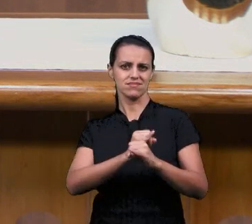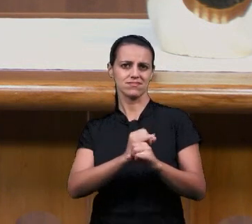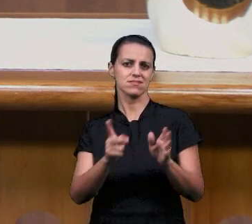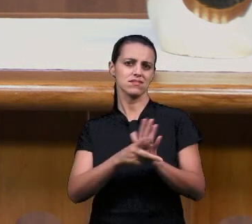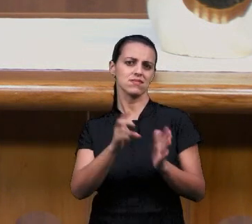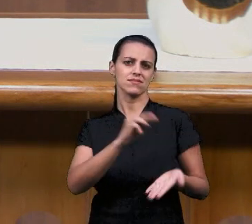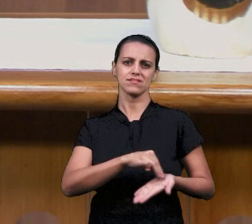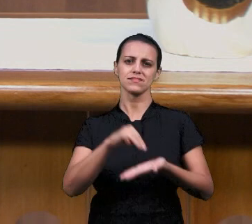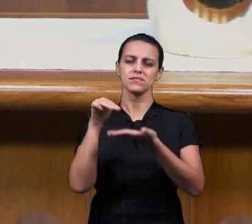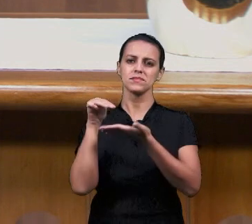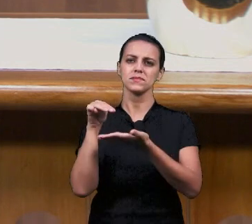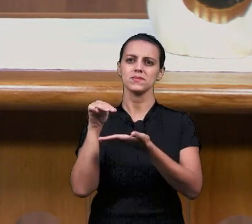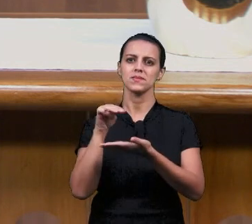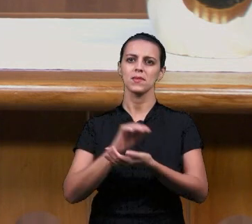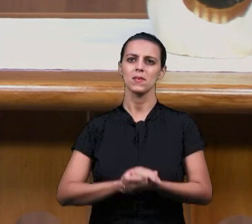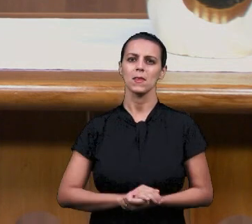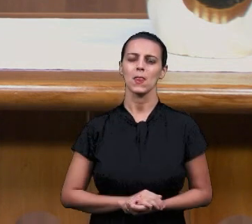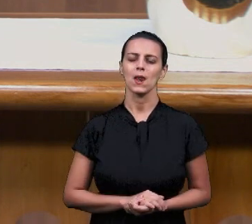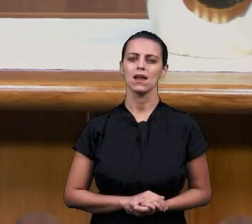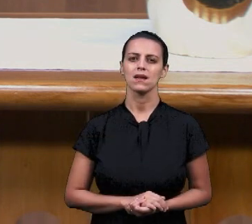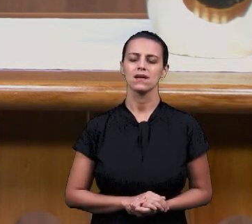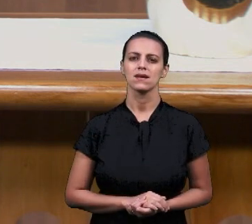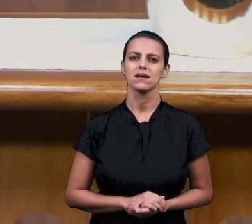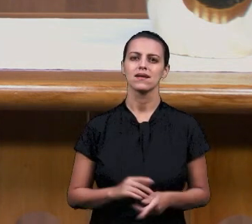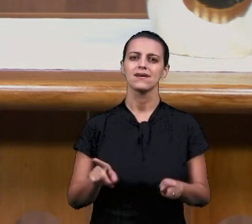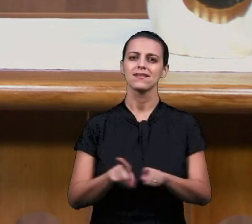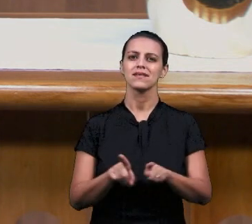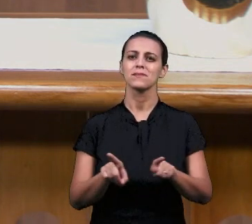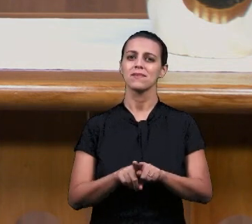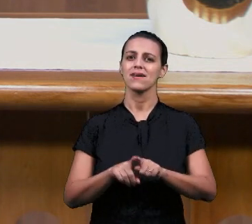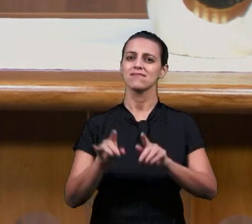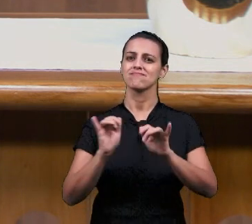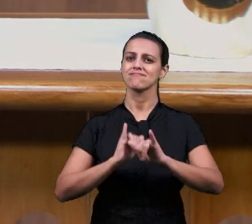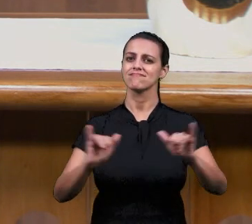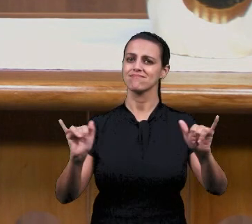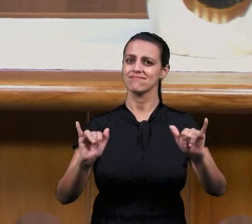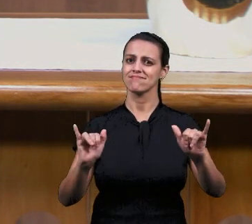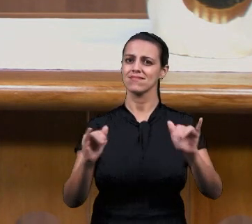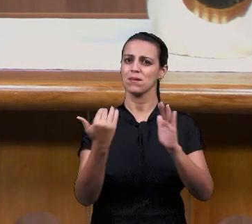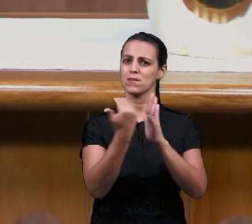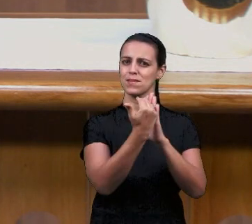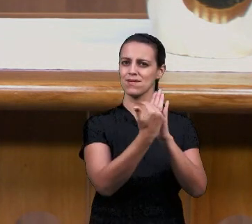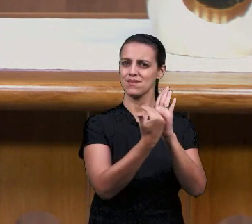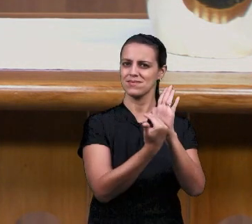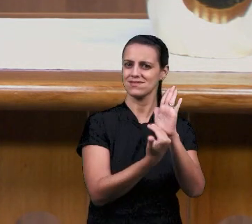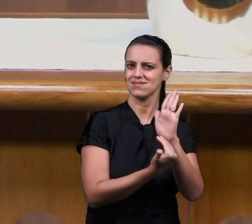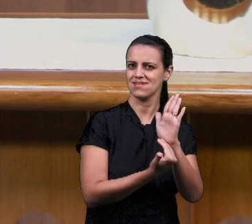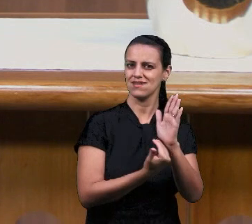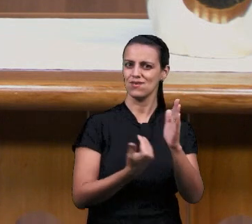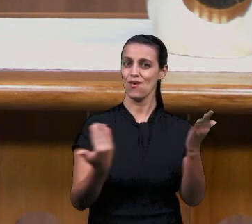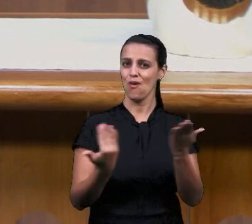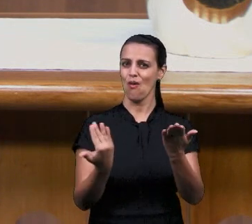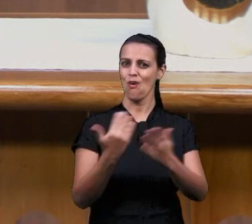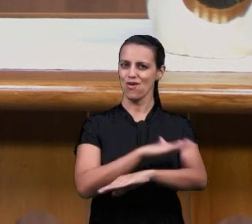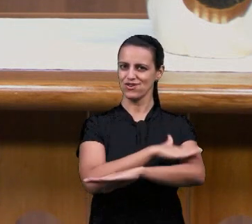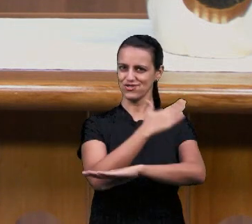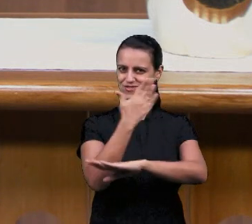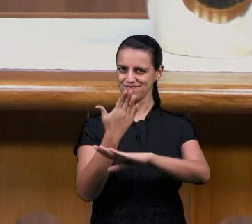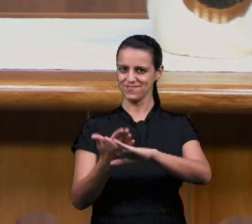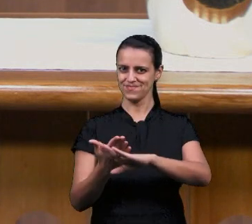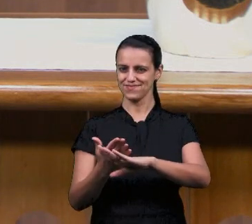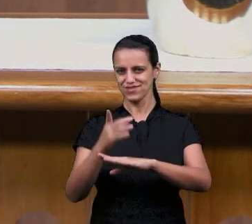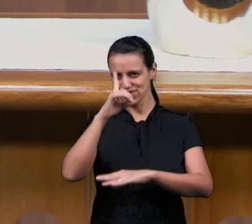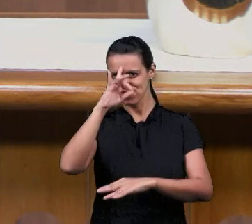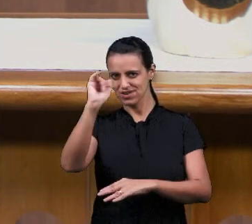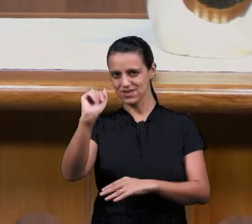Maranatha. Maintenant, nous allons passer aux frères et sœurs quelques rappels de notre programmation le long de cette journée. Tout d'abord, nous allons